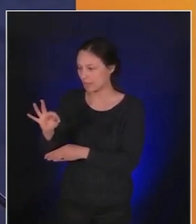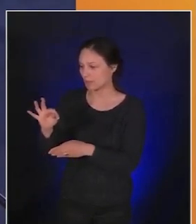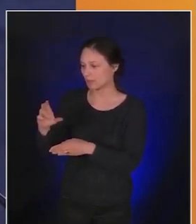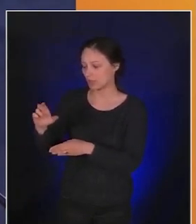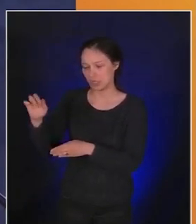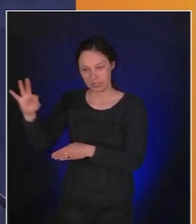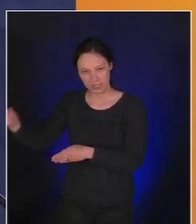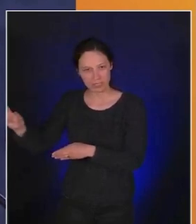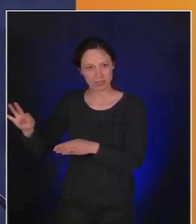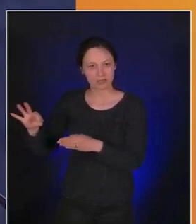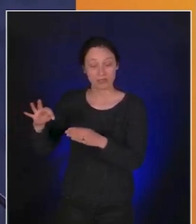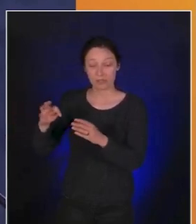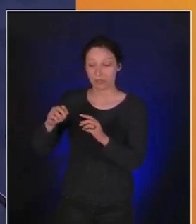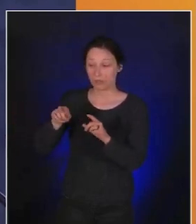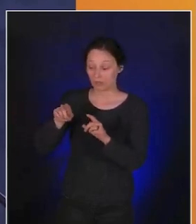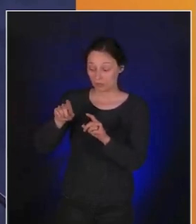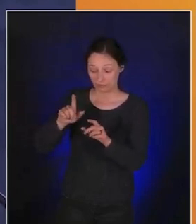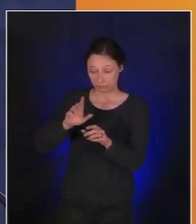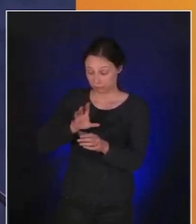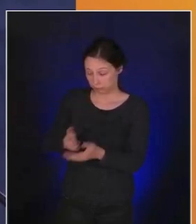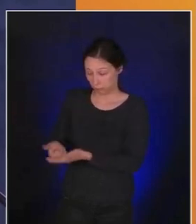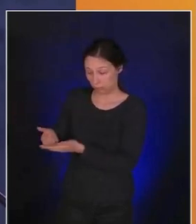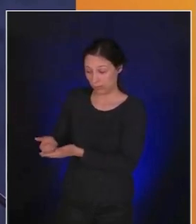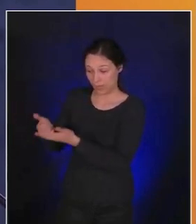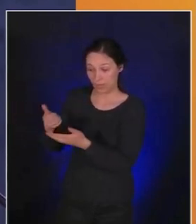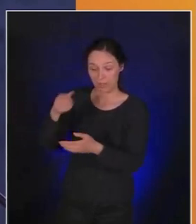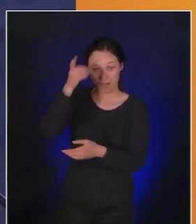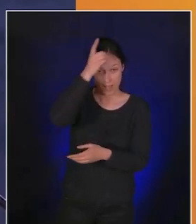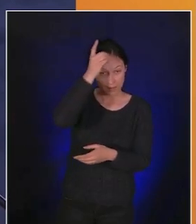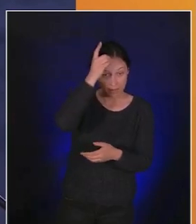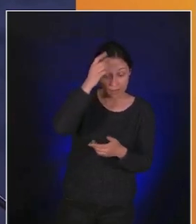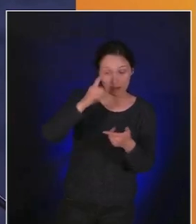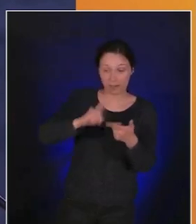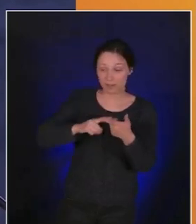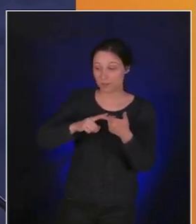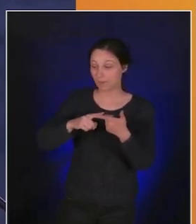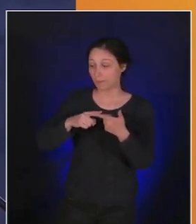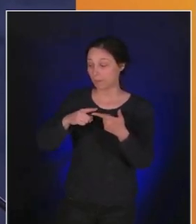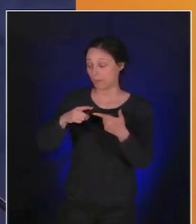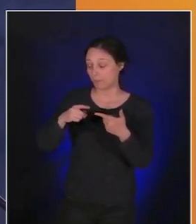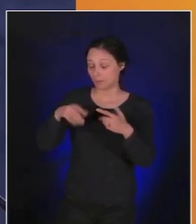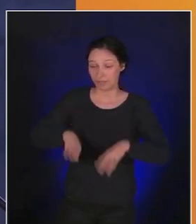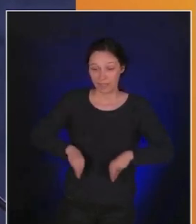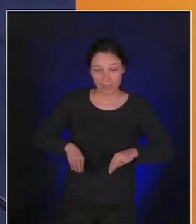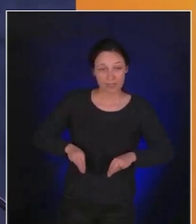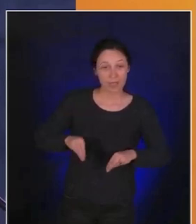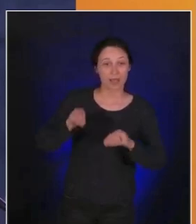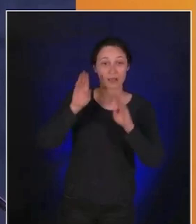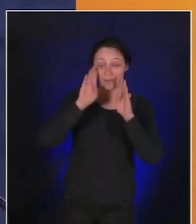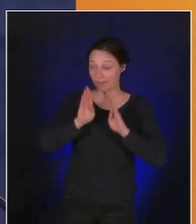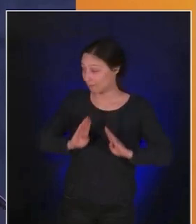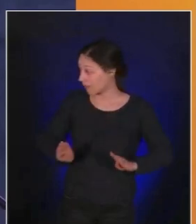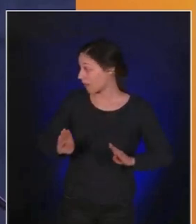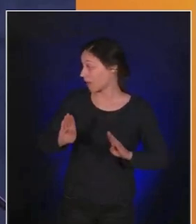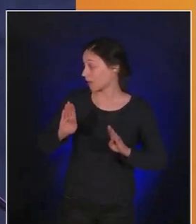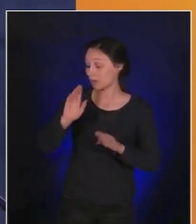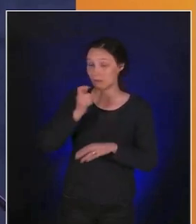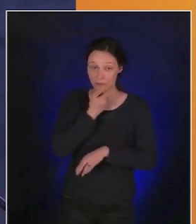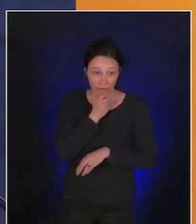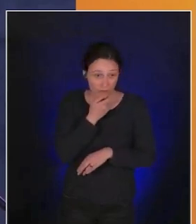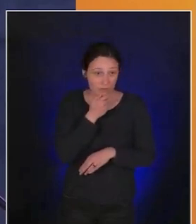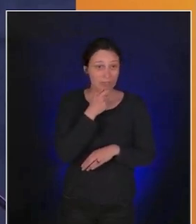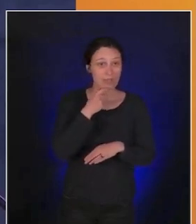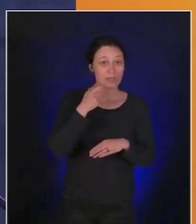les différents syndicats en Allemagne, en Angleterre, au Bangladesh, au Canada, au Danemark, en Espagne, aux États-Unis, en Indonésie,